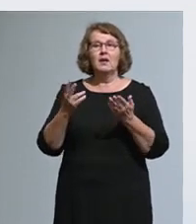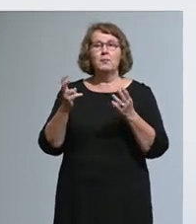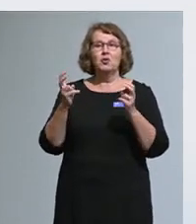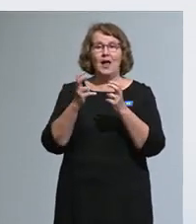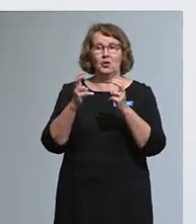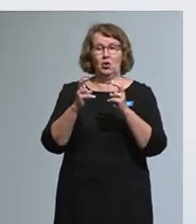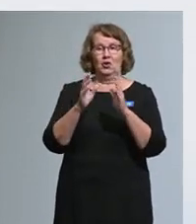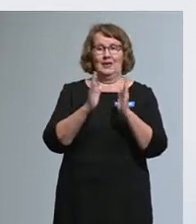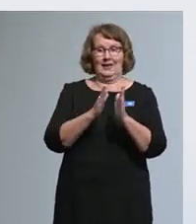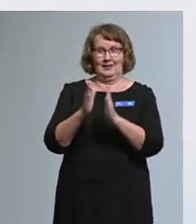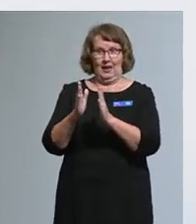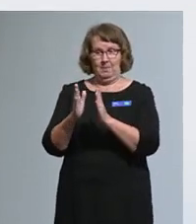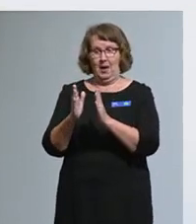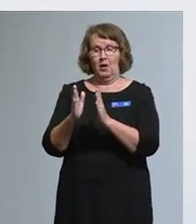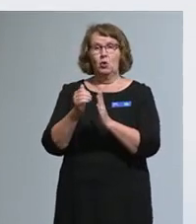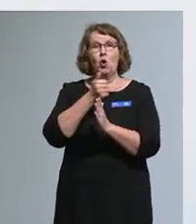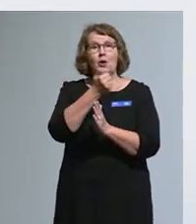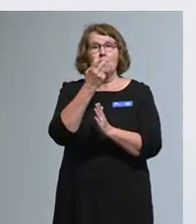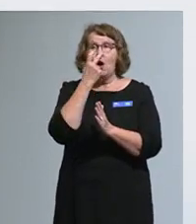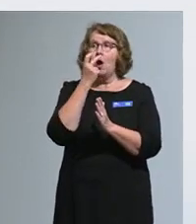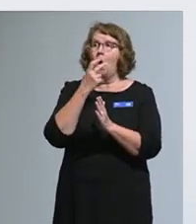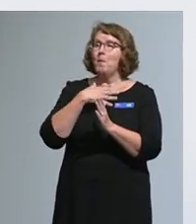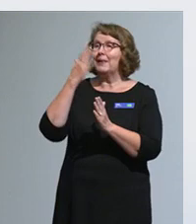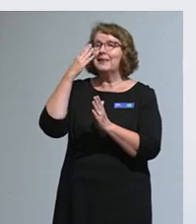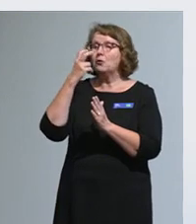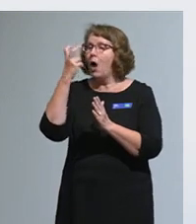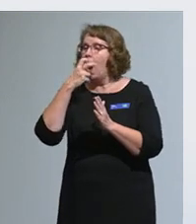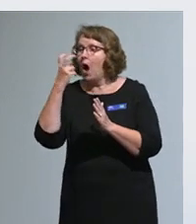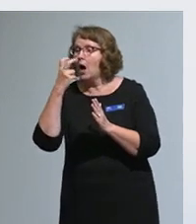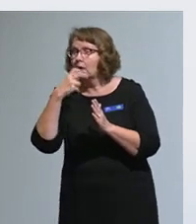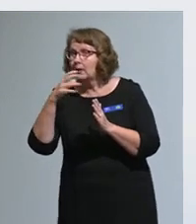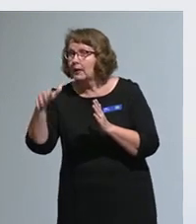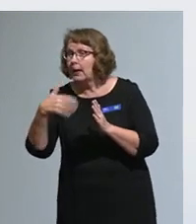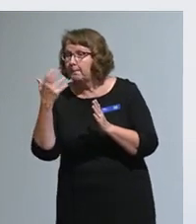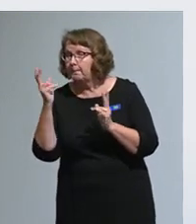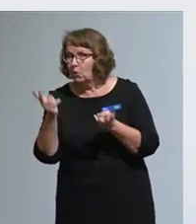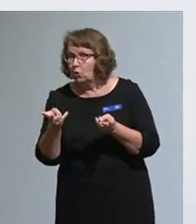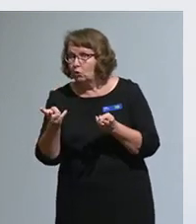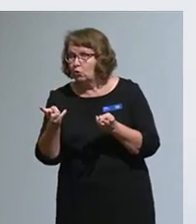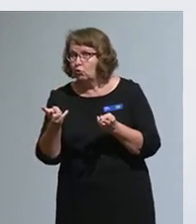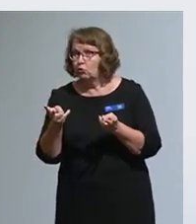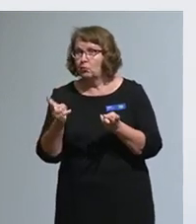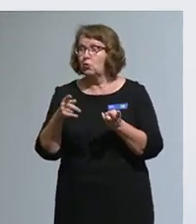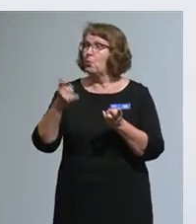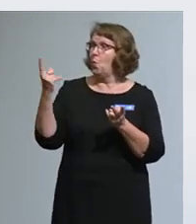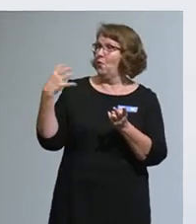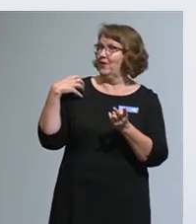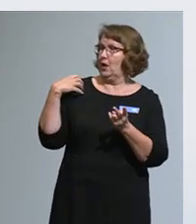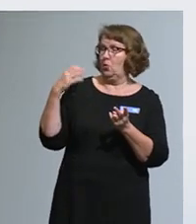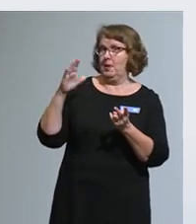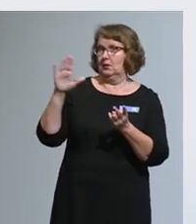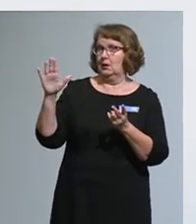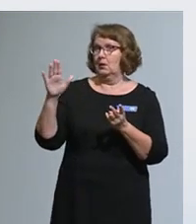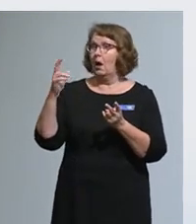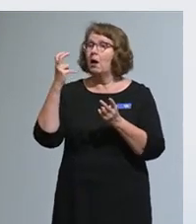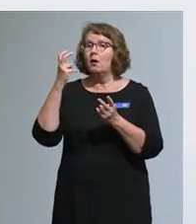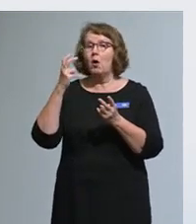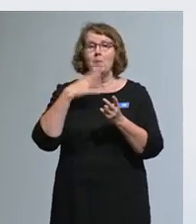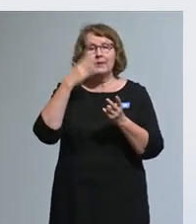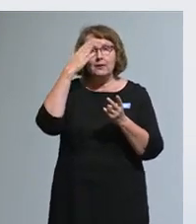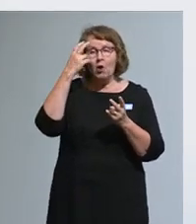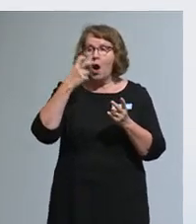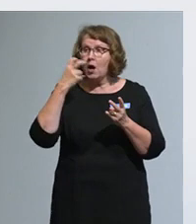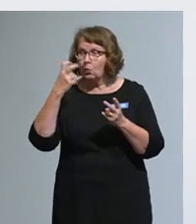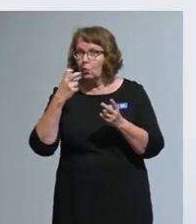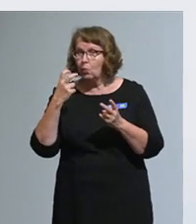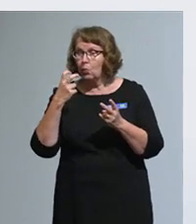järjestelmästä jokainen voisi hakea niitä omia tietojaan, myöskin muilta viranomaisilta. Ajatus on, että siinä